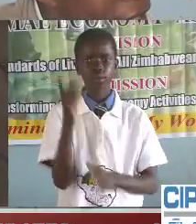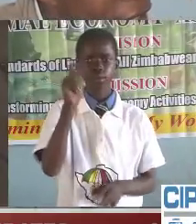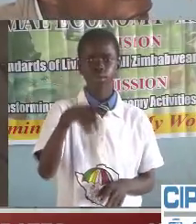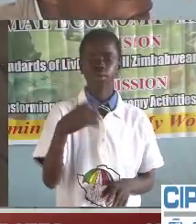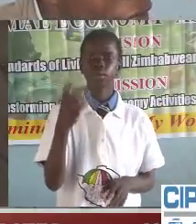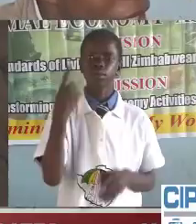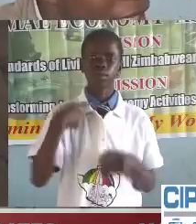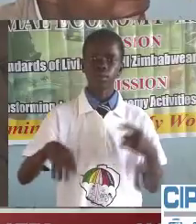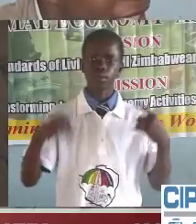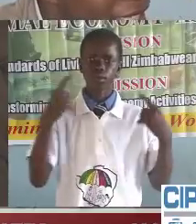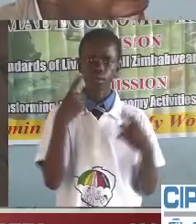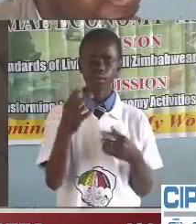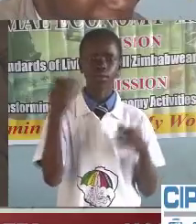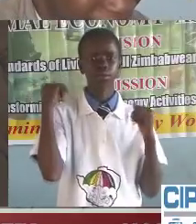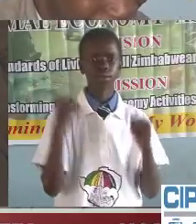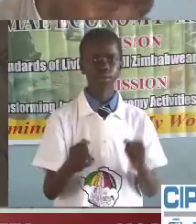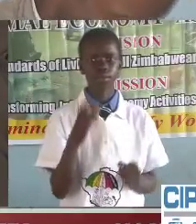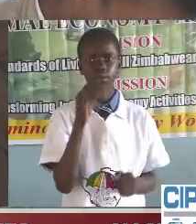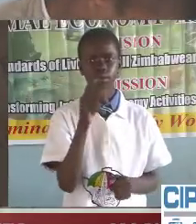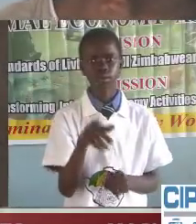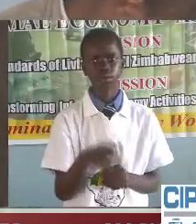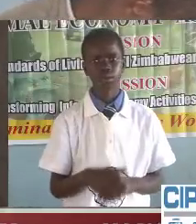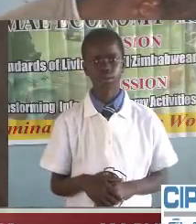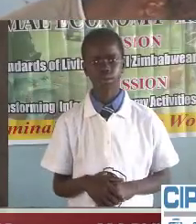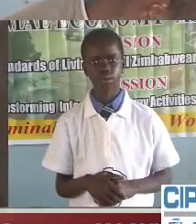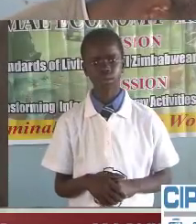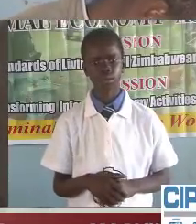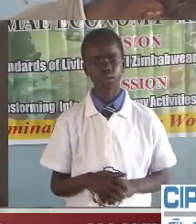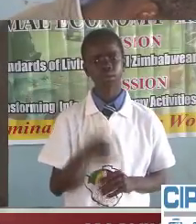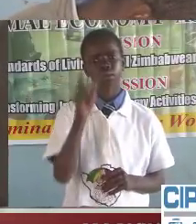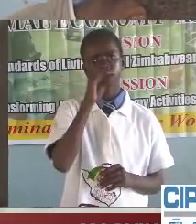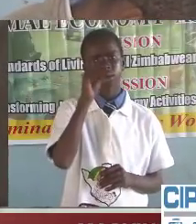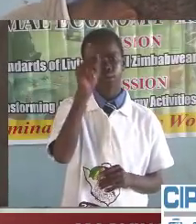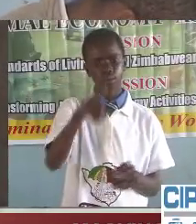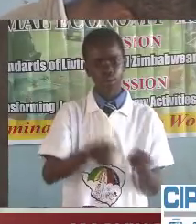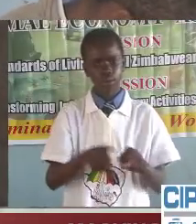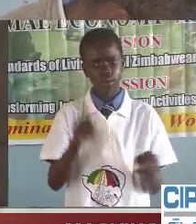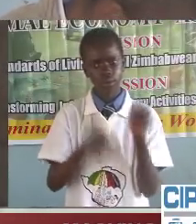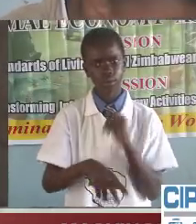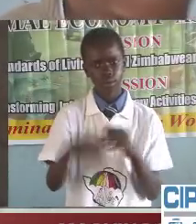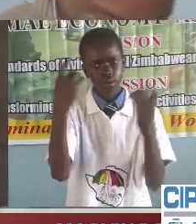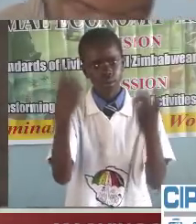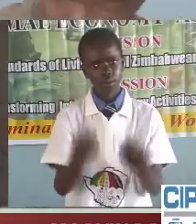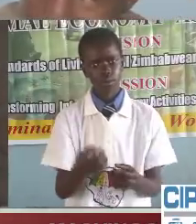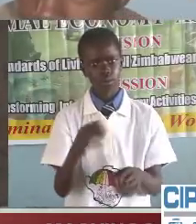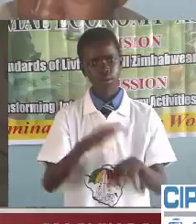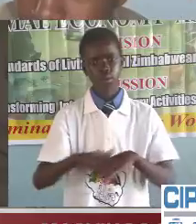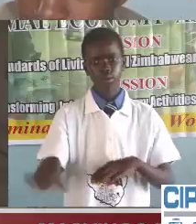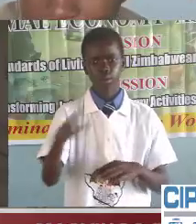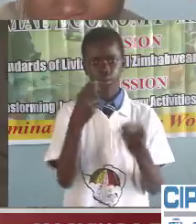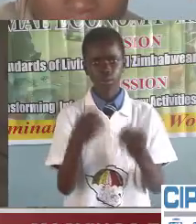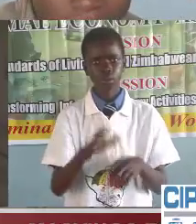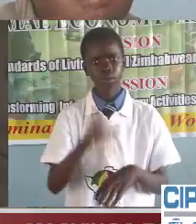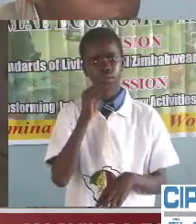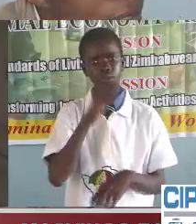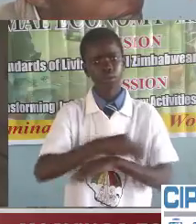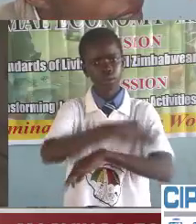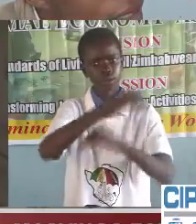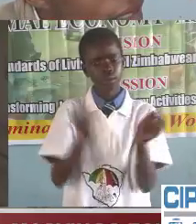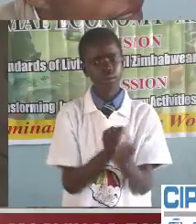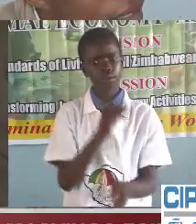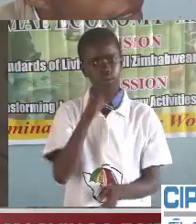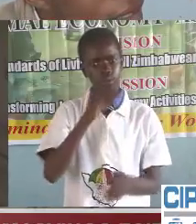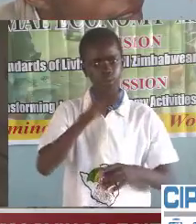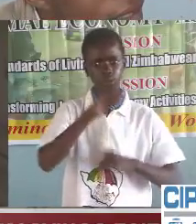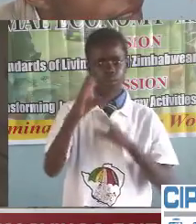politician, ndinovinda ndonogara pasi segweta pakati ukama hwe-local authority